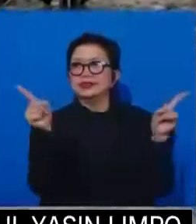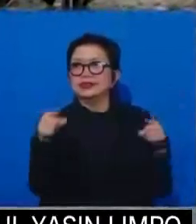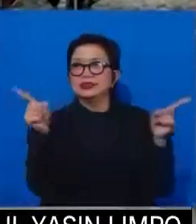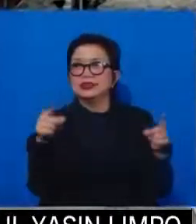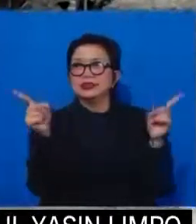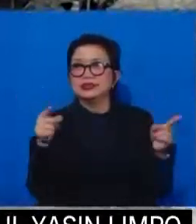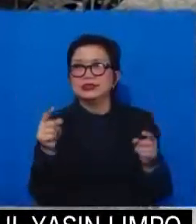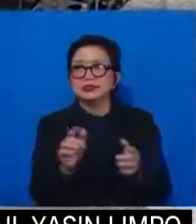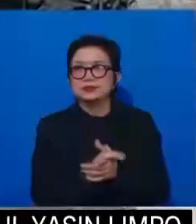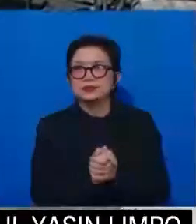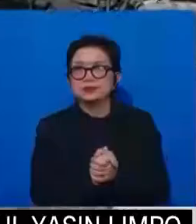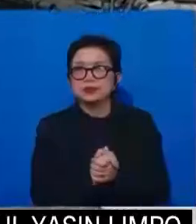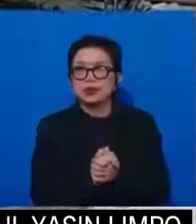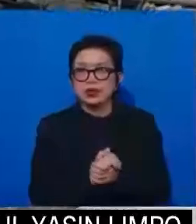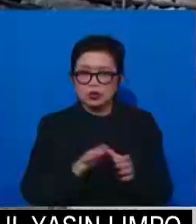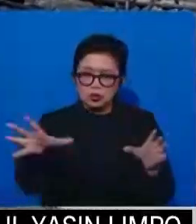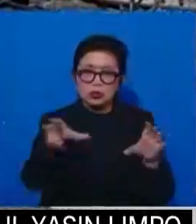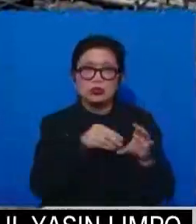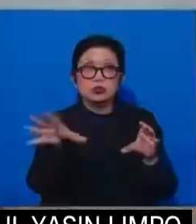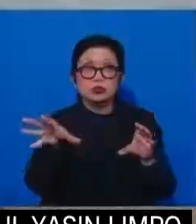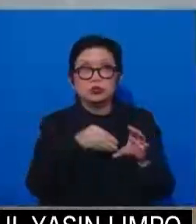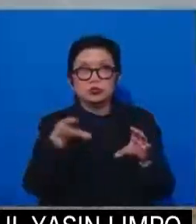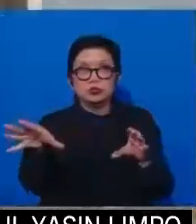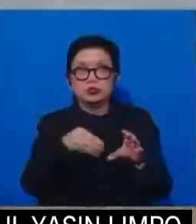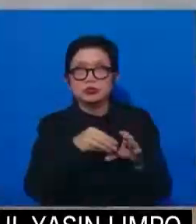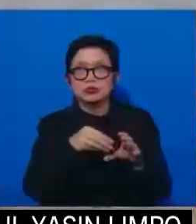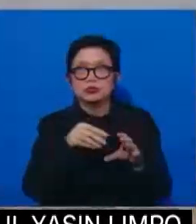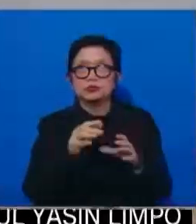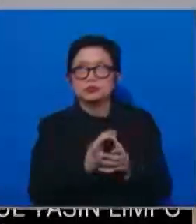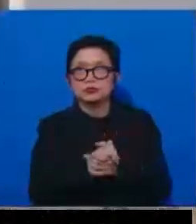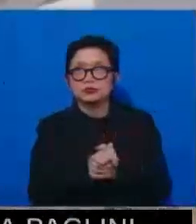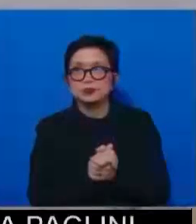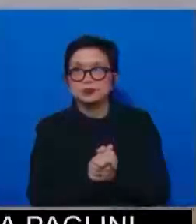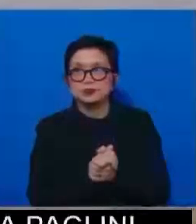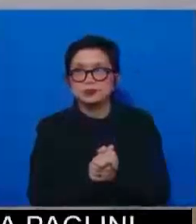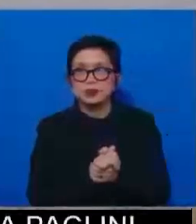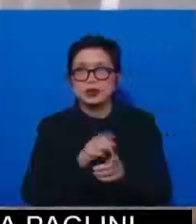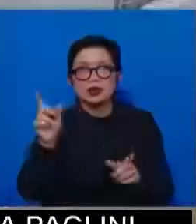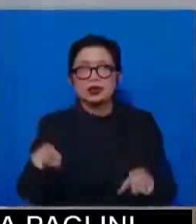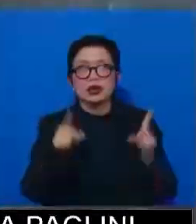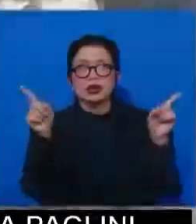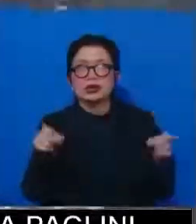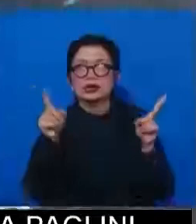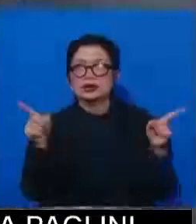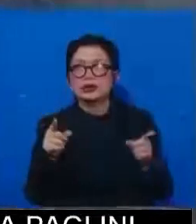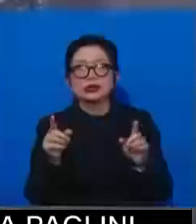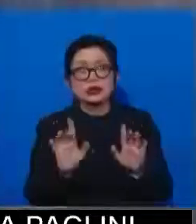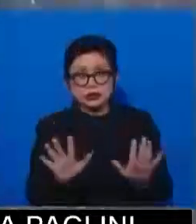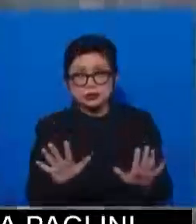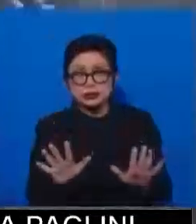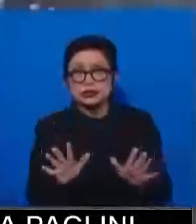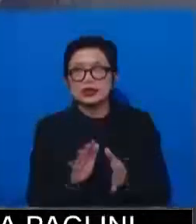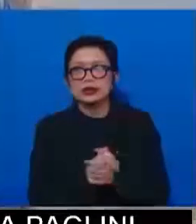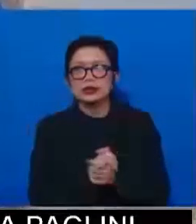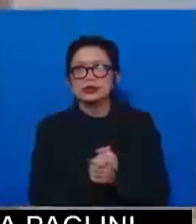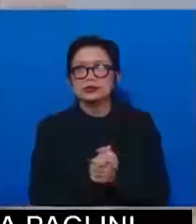kipas besar untuk memompa air ke tempat pengolahan garam. Sayang, penggunaan energi angin ini tidak selalu bisa diandalkan.